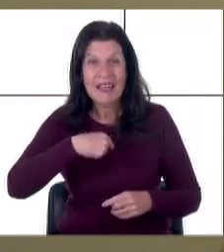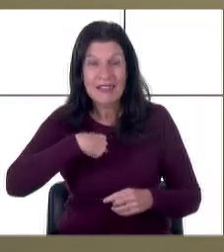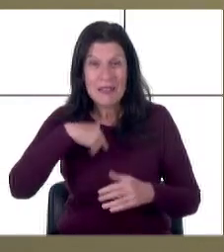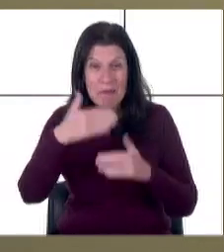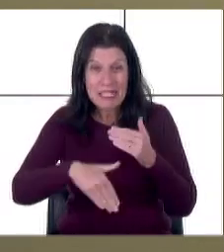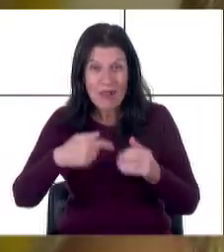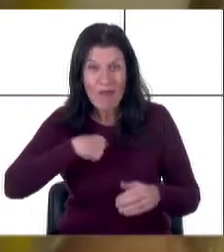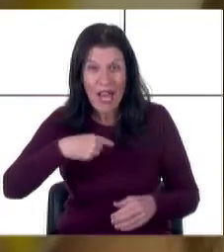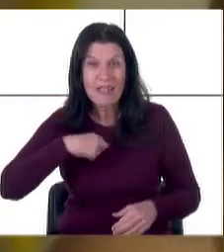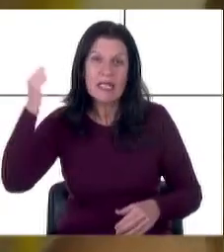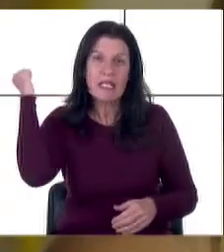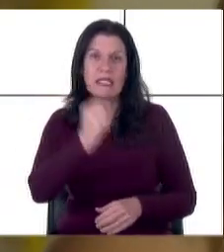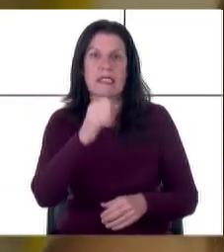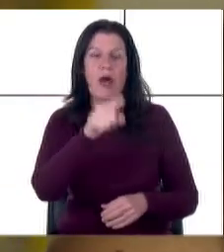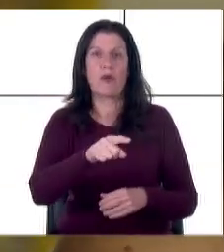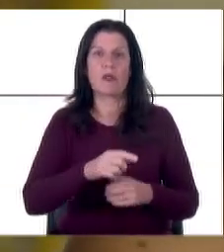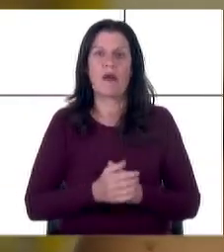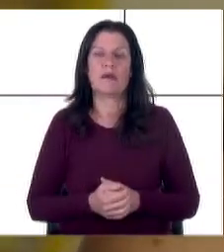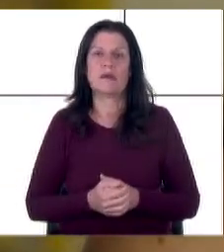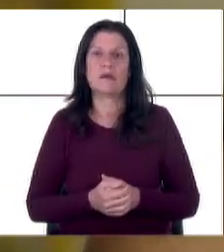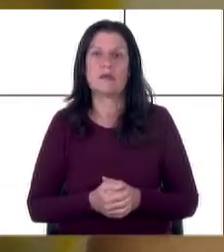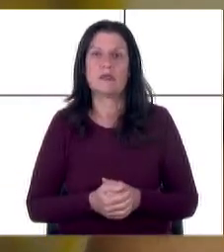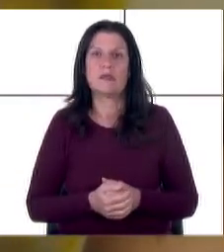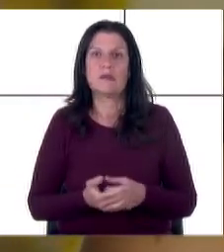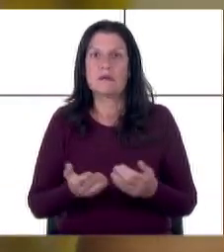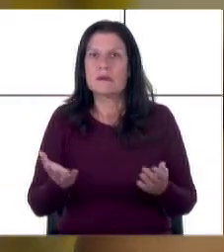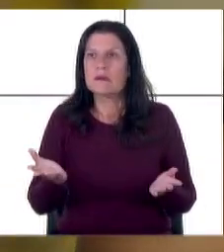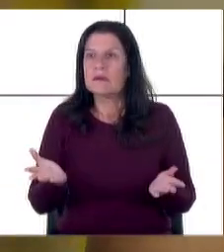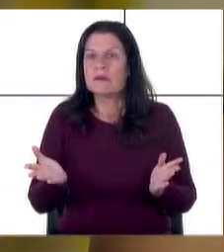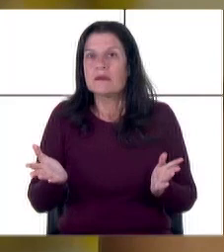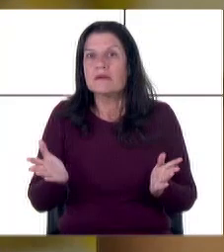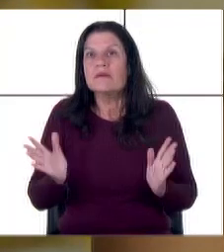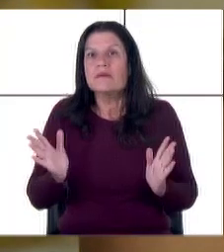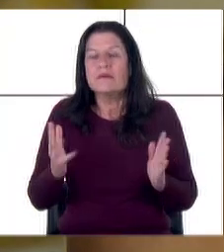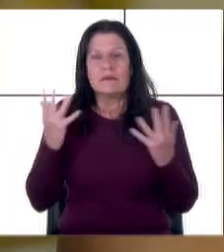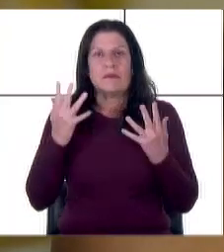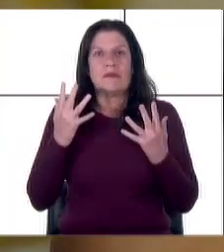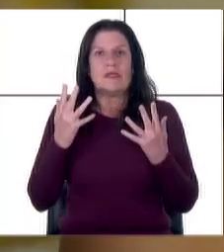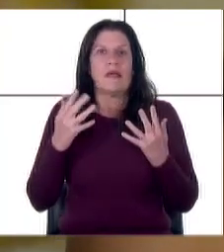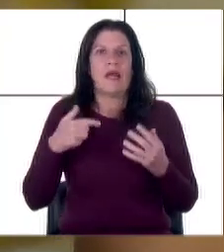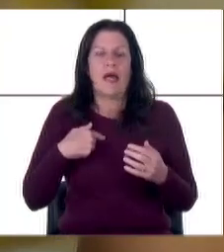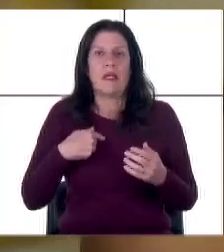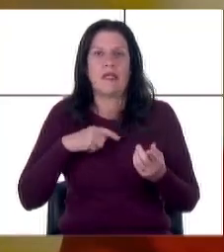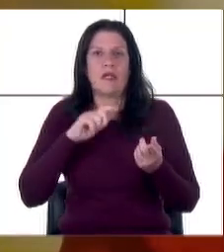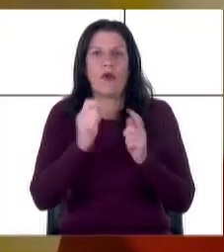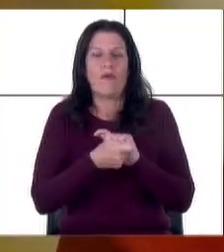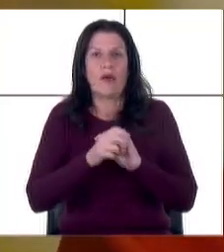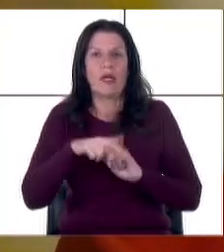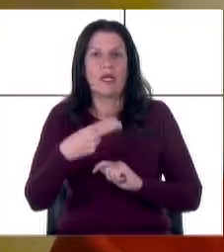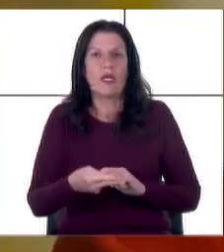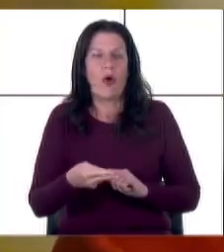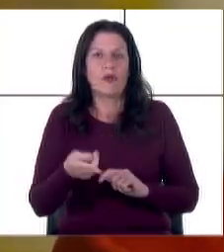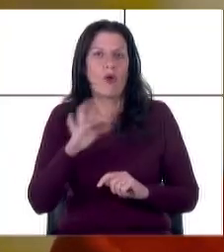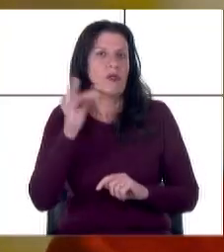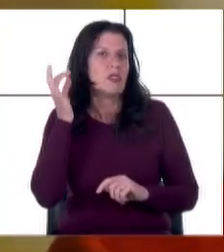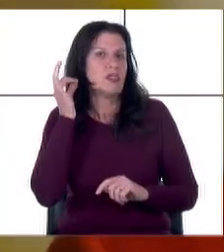ארצח אותך. פתאום את הופכת להיות עוד אחת בסטטיסטיקה. ביקשתי